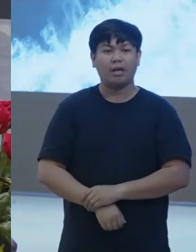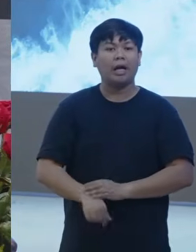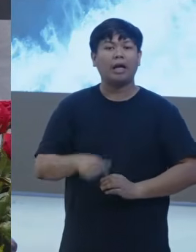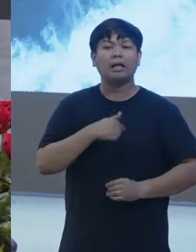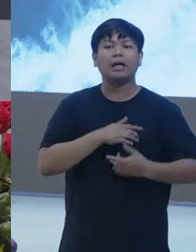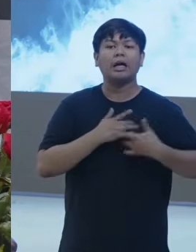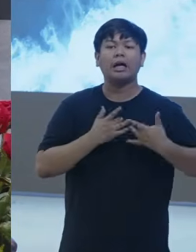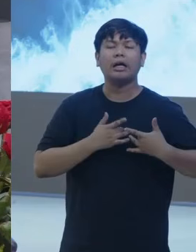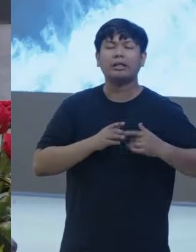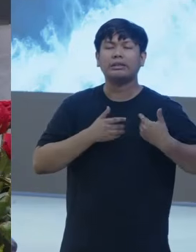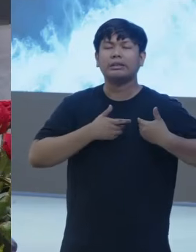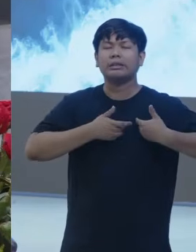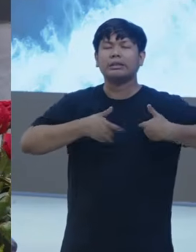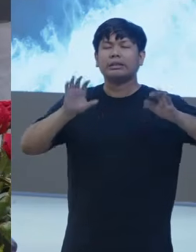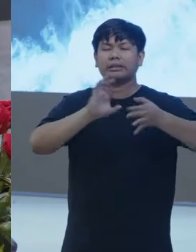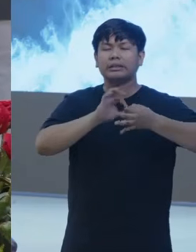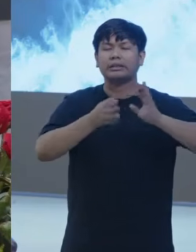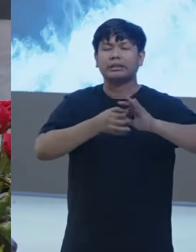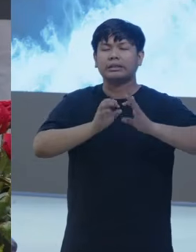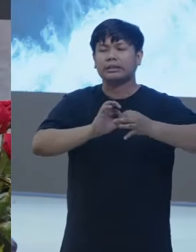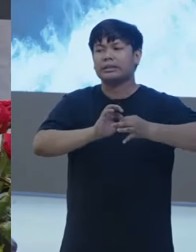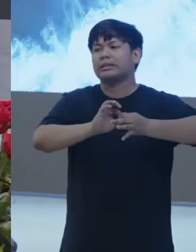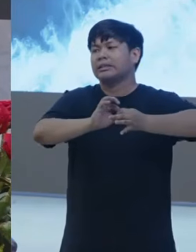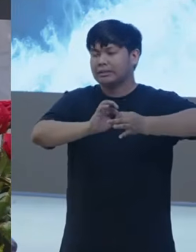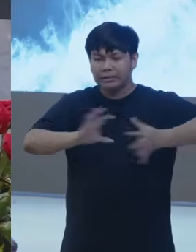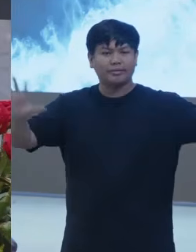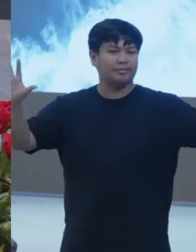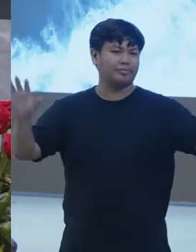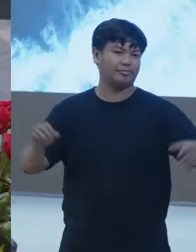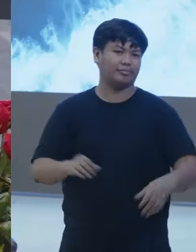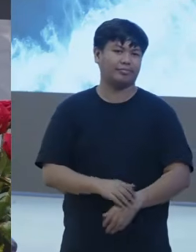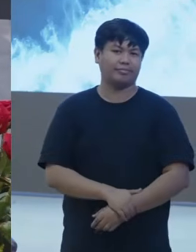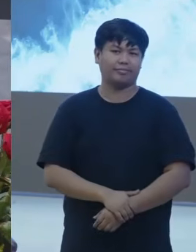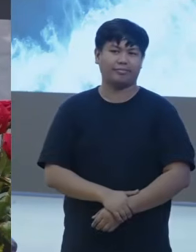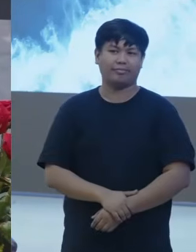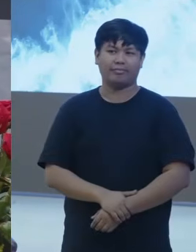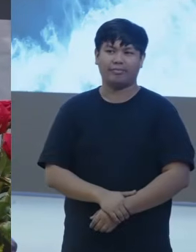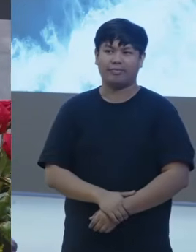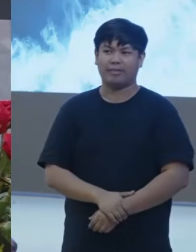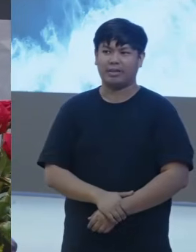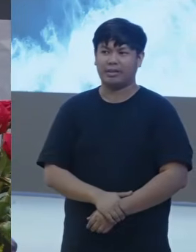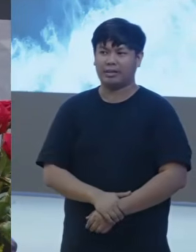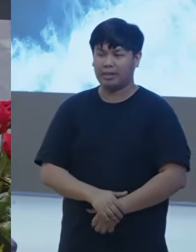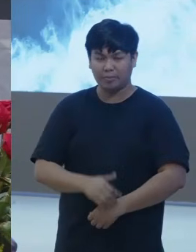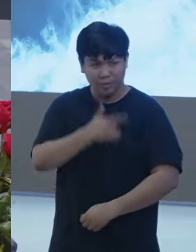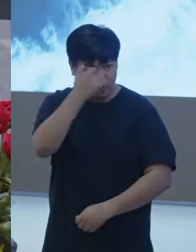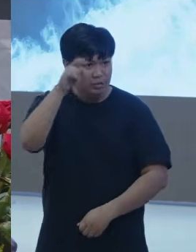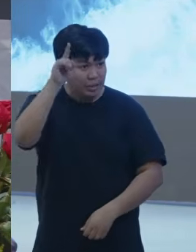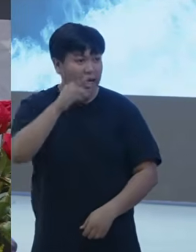Panginoon, patatawarin siya ng Panginoon. Kasi yun ang sabi niya sa kanyang salita.